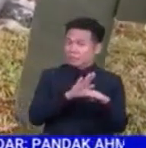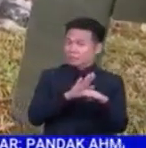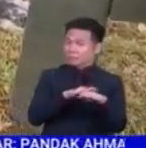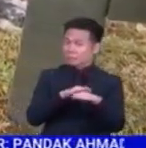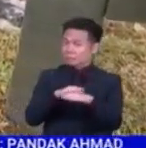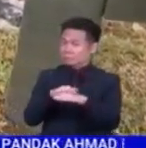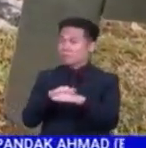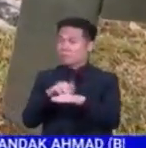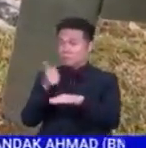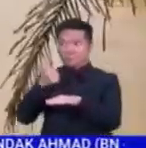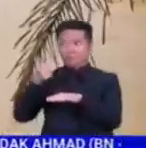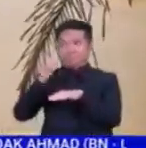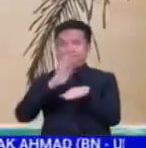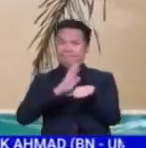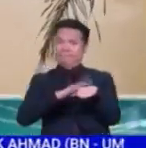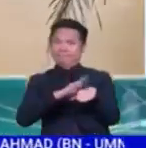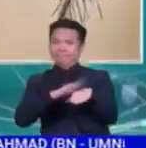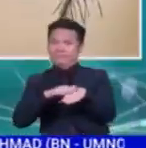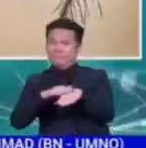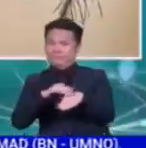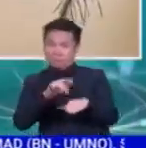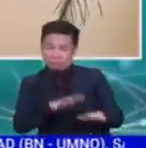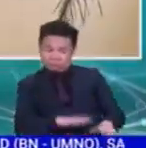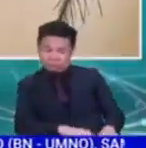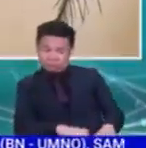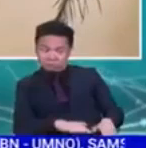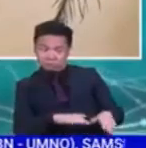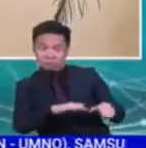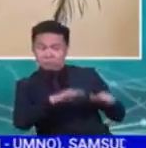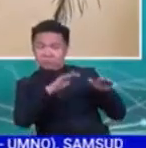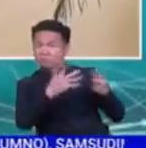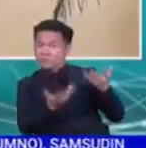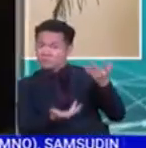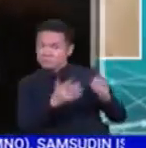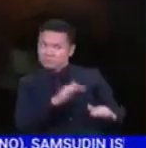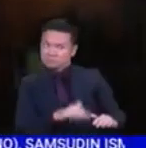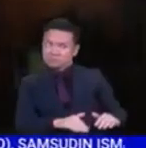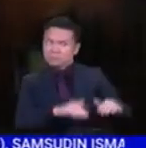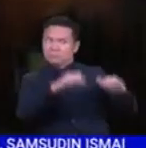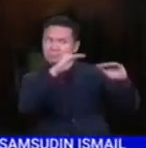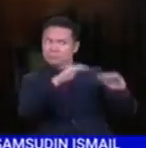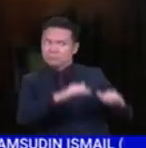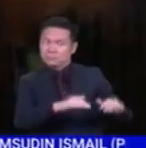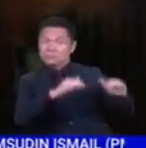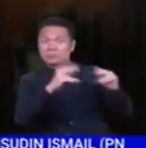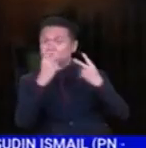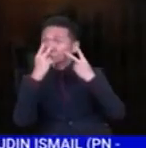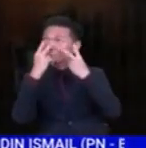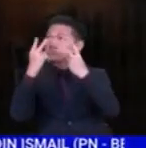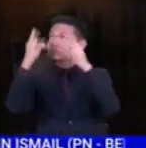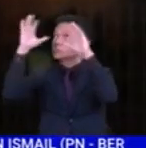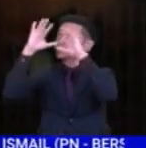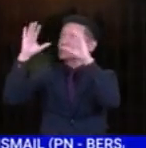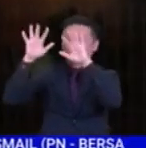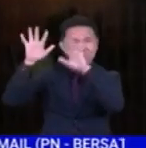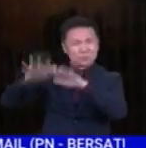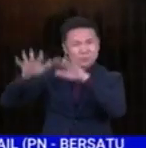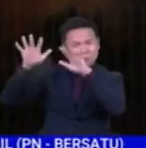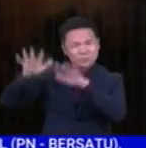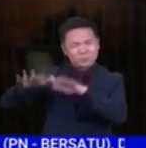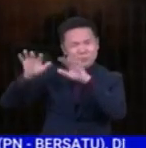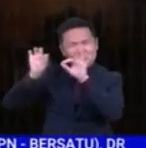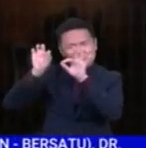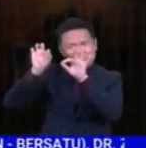pihak berkuasa bahawa kenaikan air akan berlaku pada bila-bila masa jika dilihat pada keadaan cuaca semasa yang masih lagi hujan dan